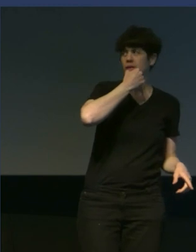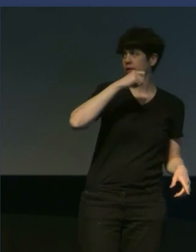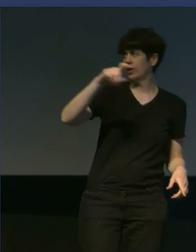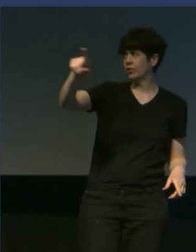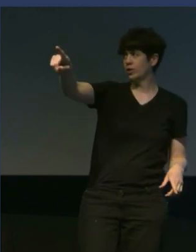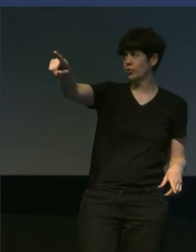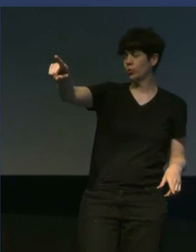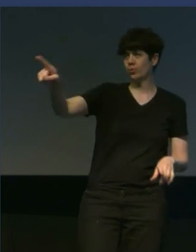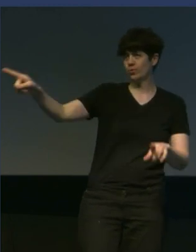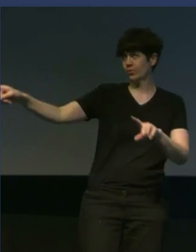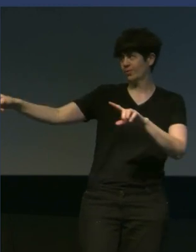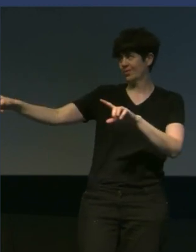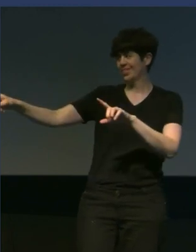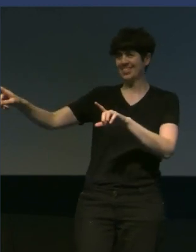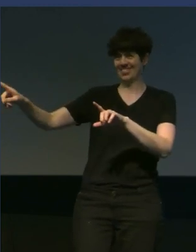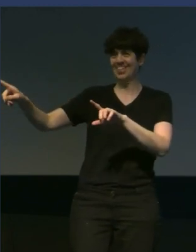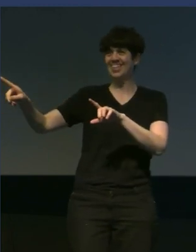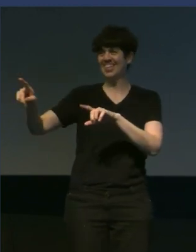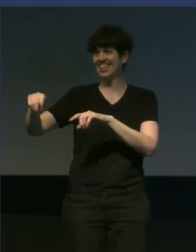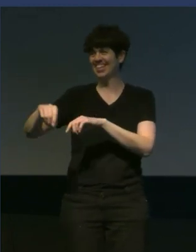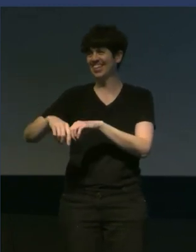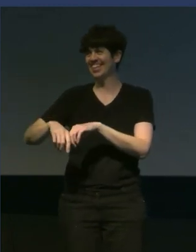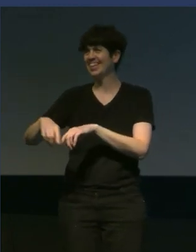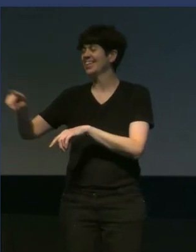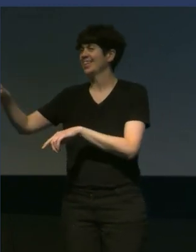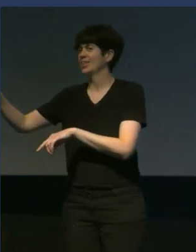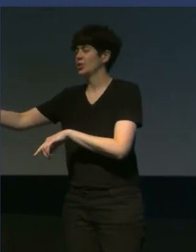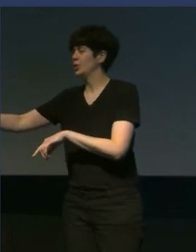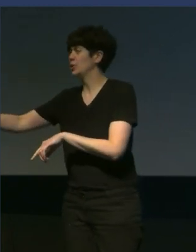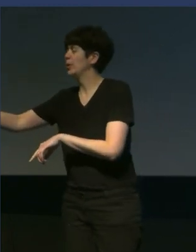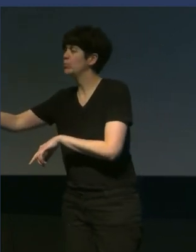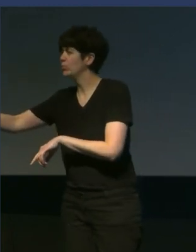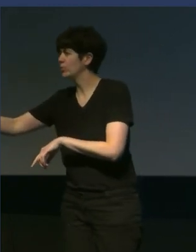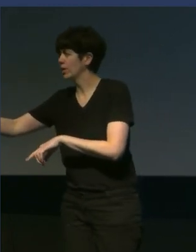Et donc, on a une première question. Oui, allez-y.